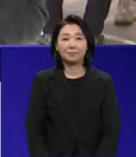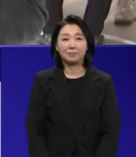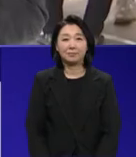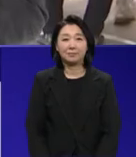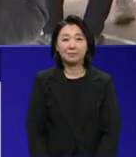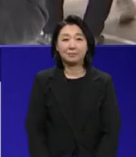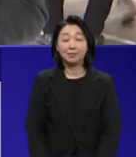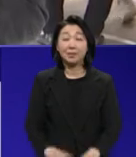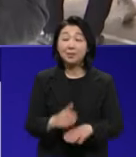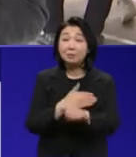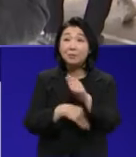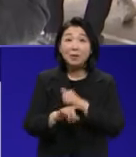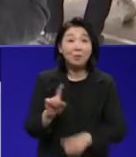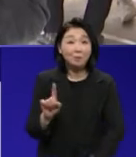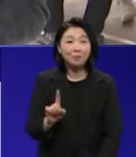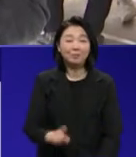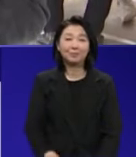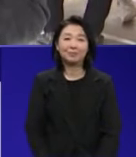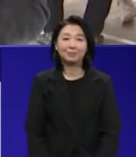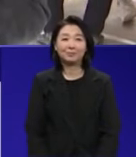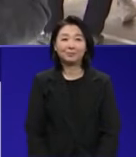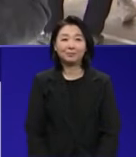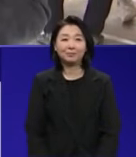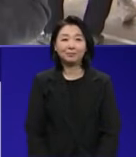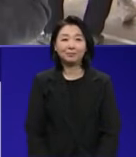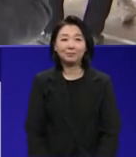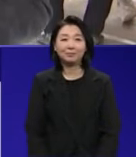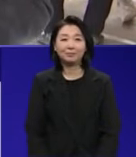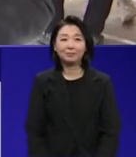마지막으로 판세 어떻습니까?